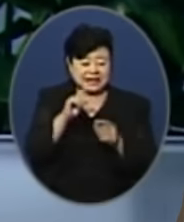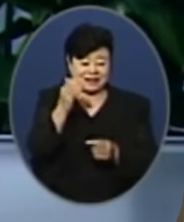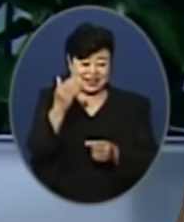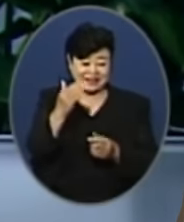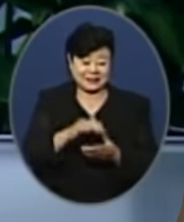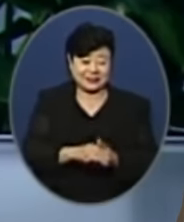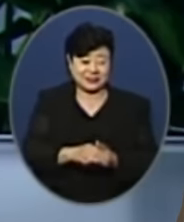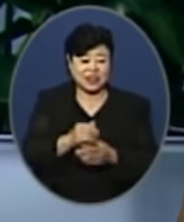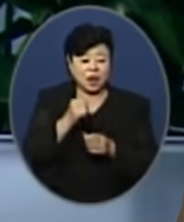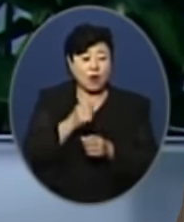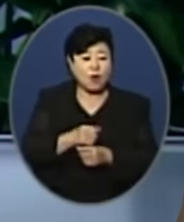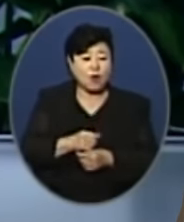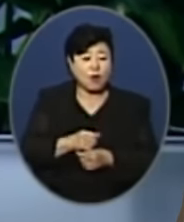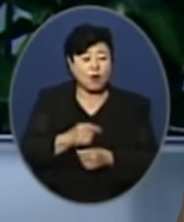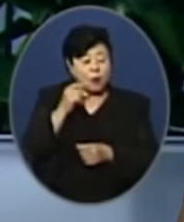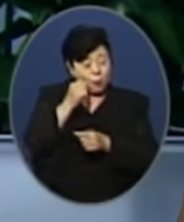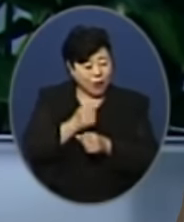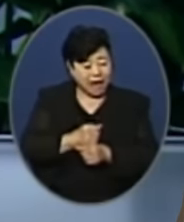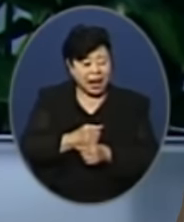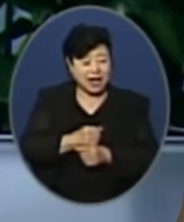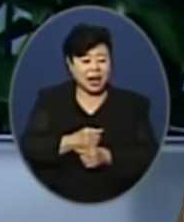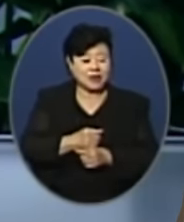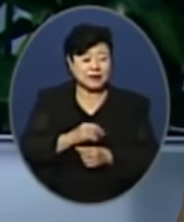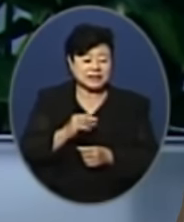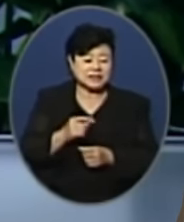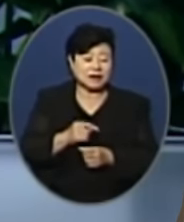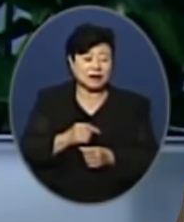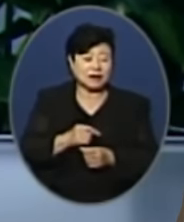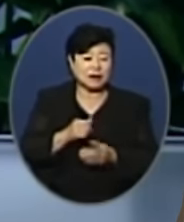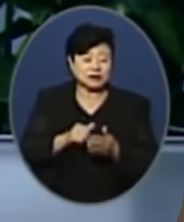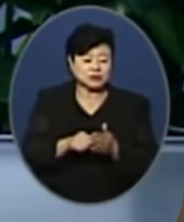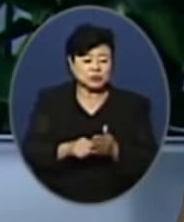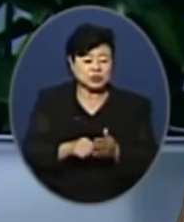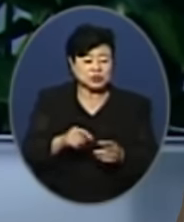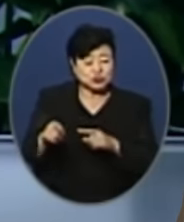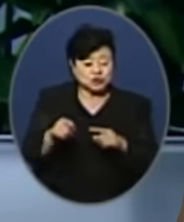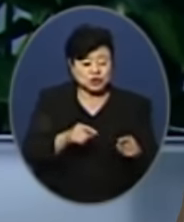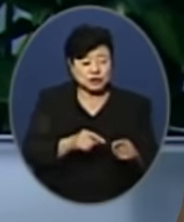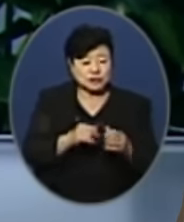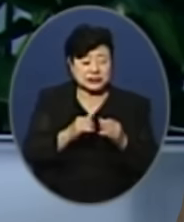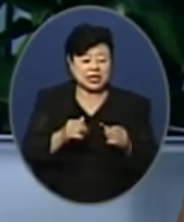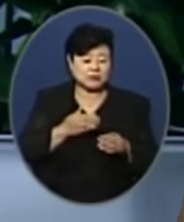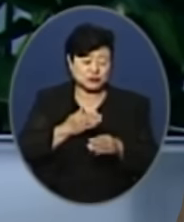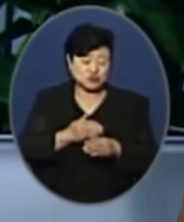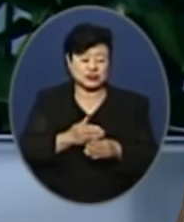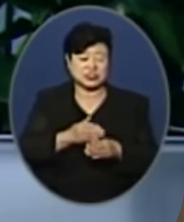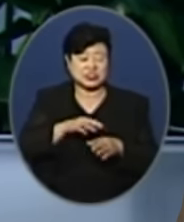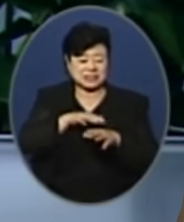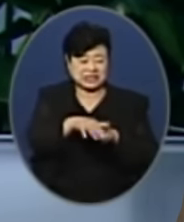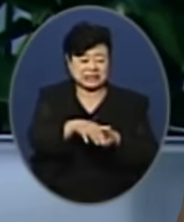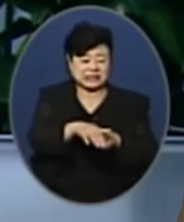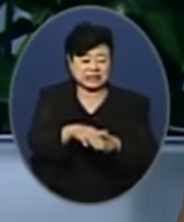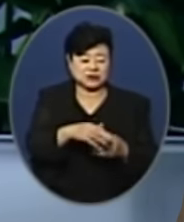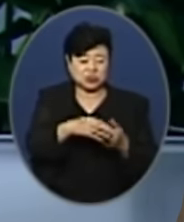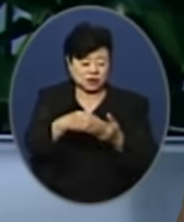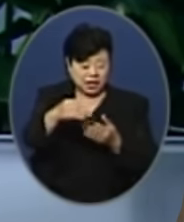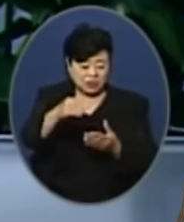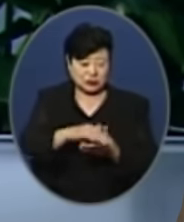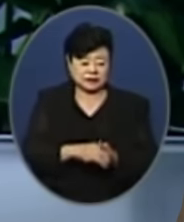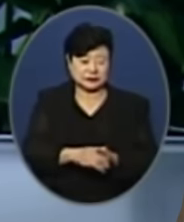때문에 과학적이고 이성적인 유물론적 인본주의적인 것으로 끌고 가는